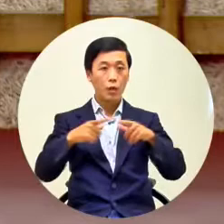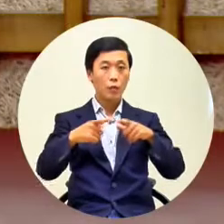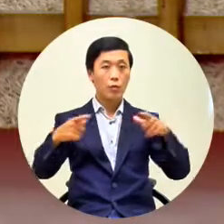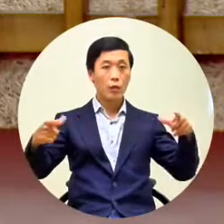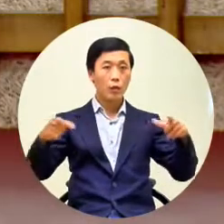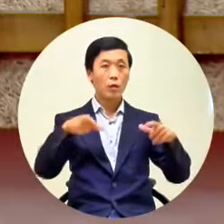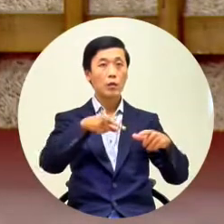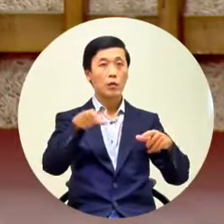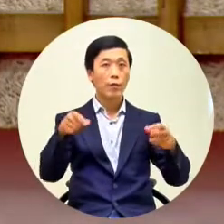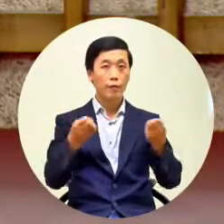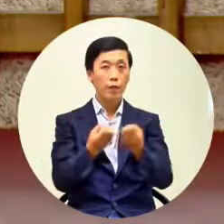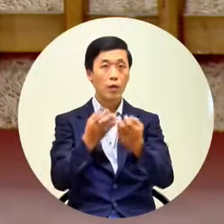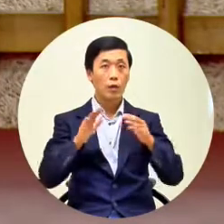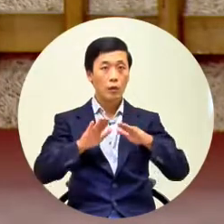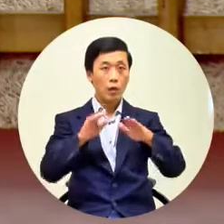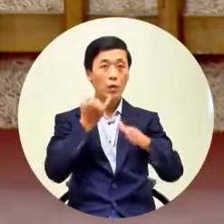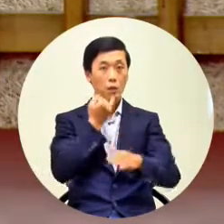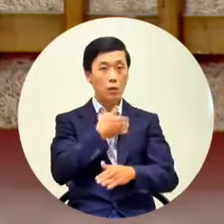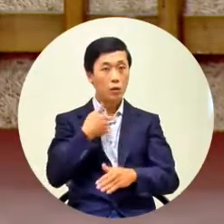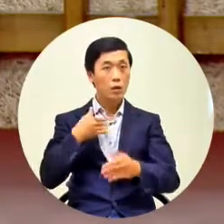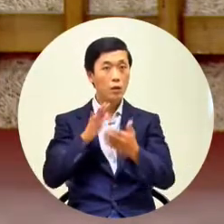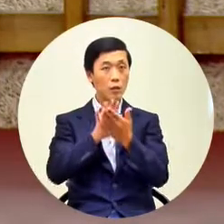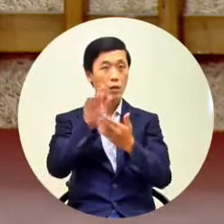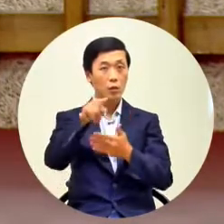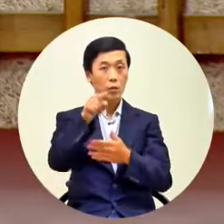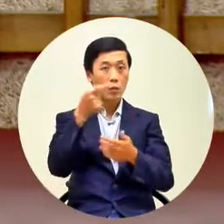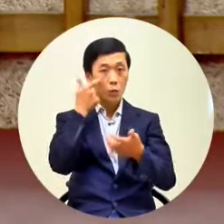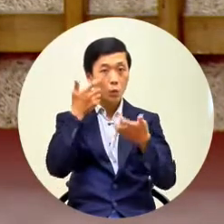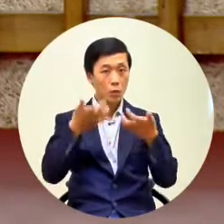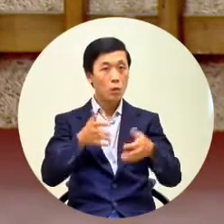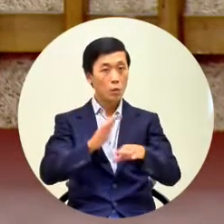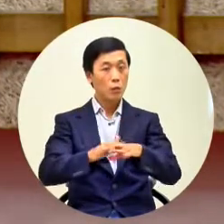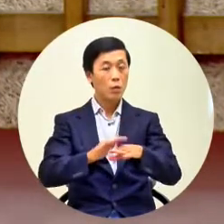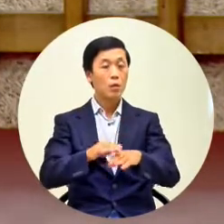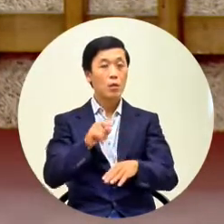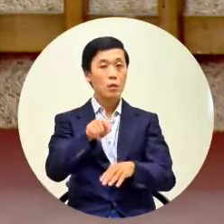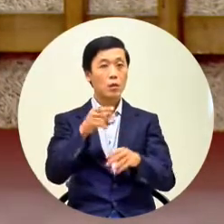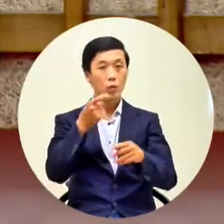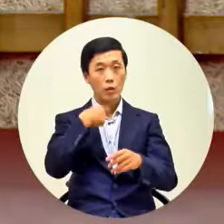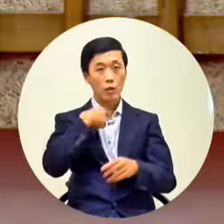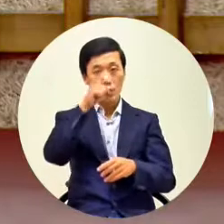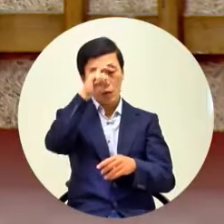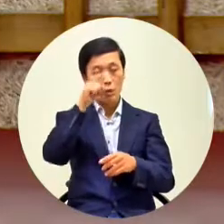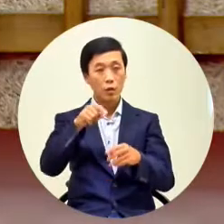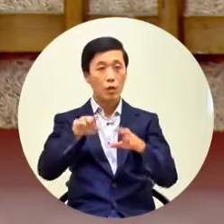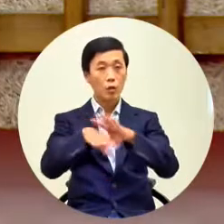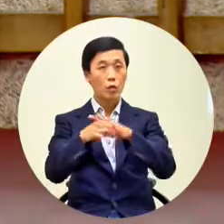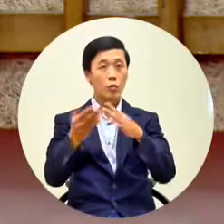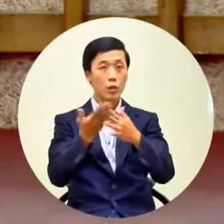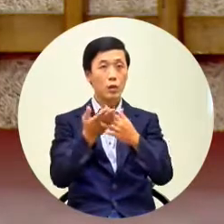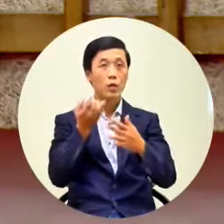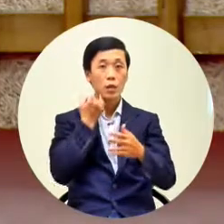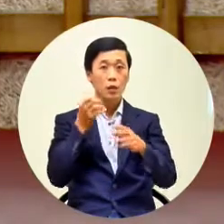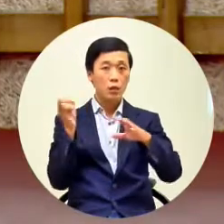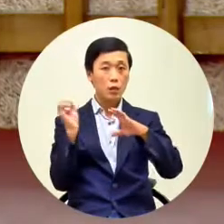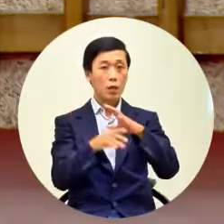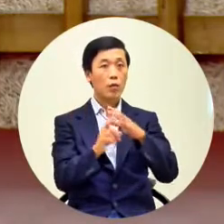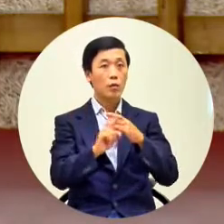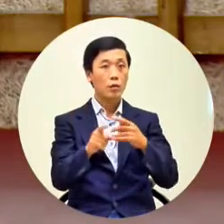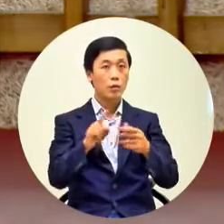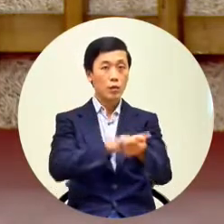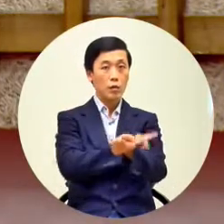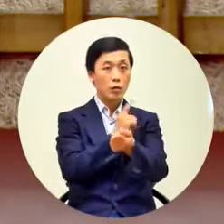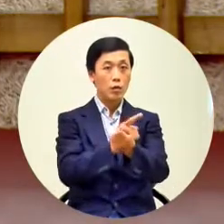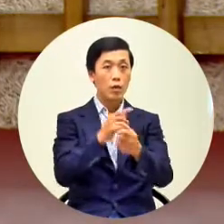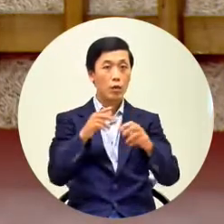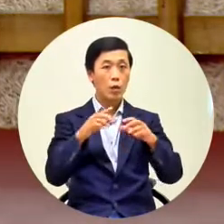一个可能接下来大家会众所瞩目的一个焦点。我希望这样的空间呢，打造也可以把它纳入到整体卫武